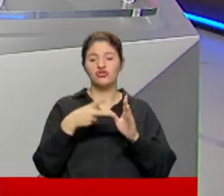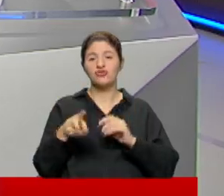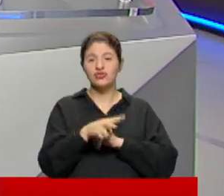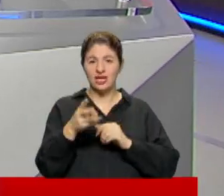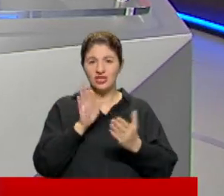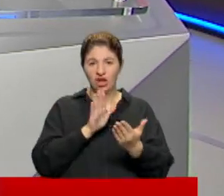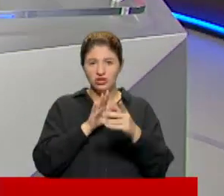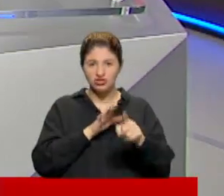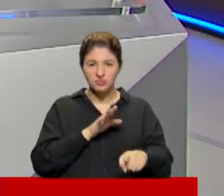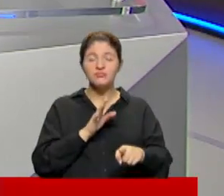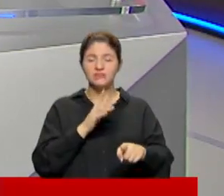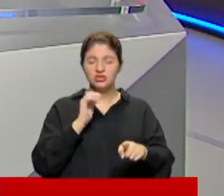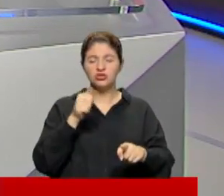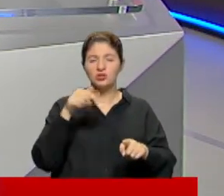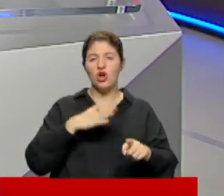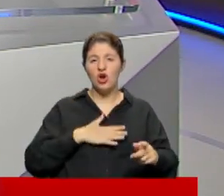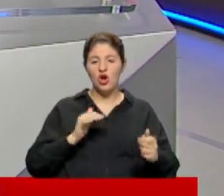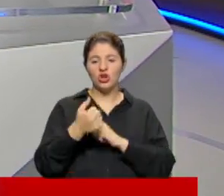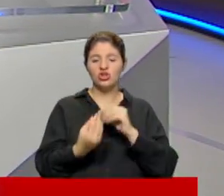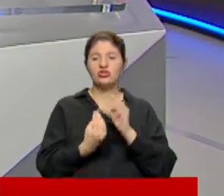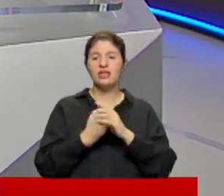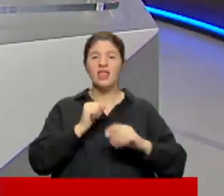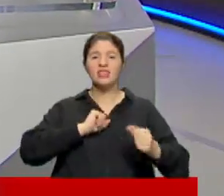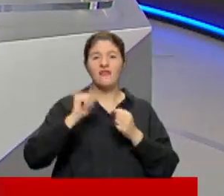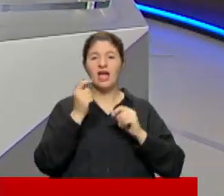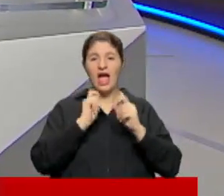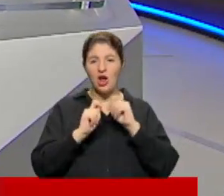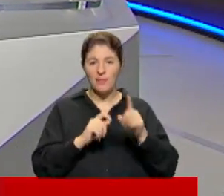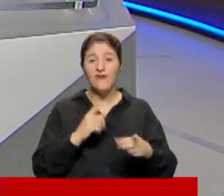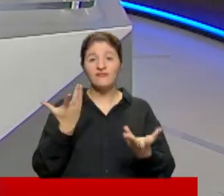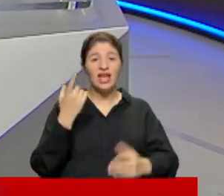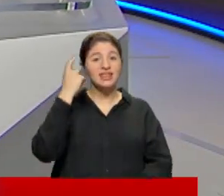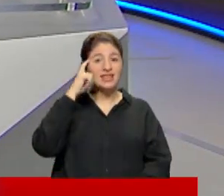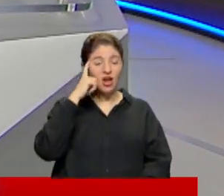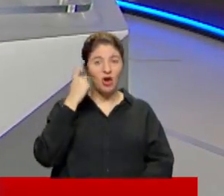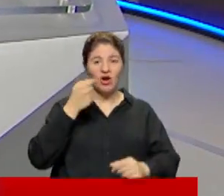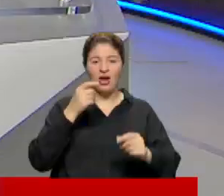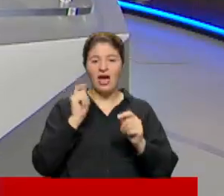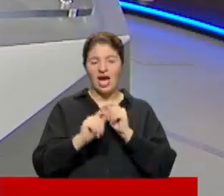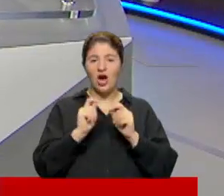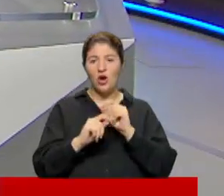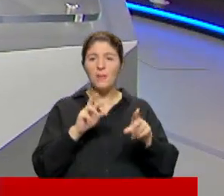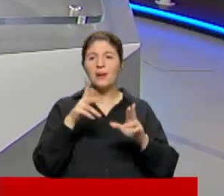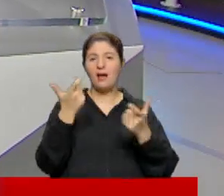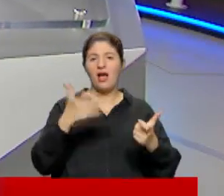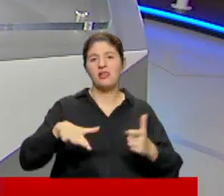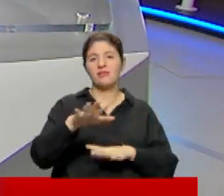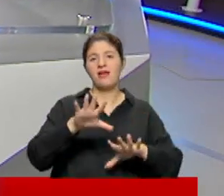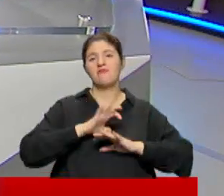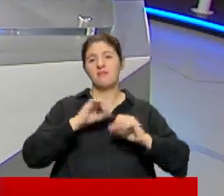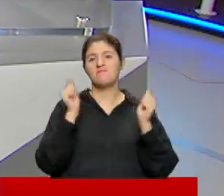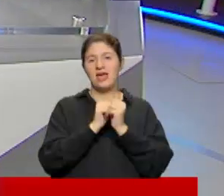yaklaşım günümüze giderek ön plana çıkan davranışsal ekonomi ve nöroekonomi gibi alanların da